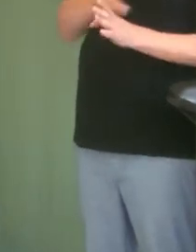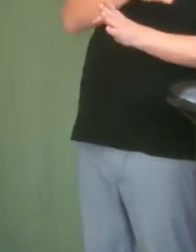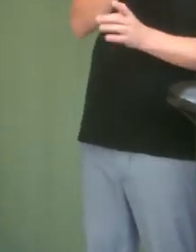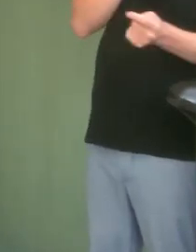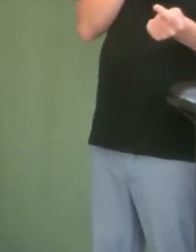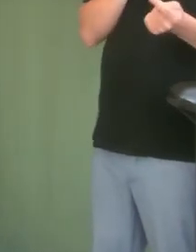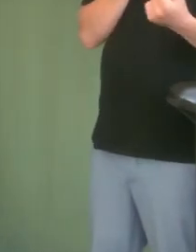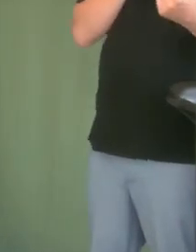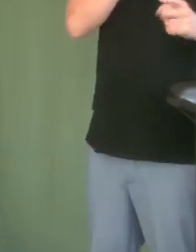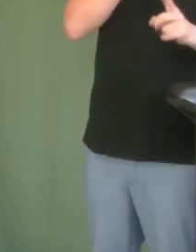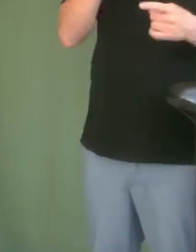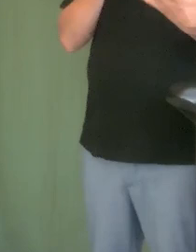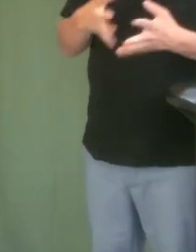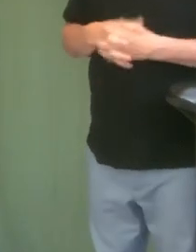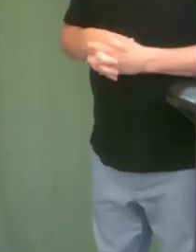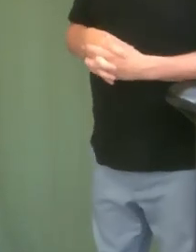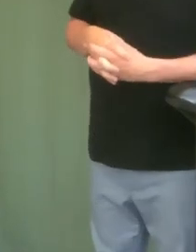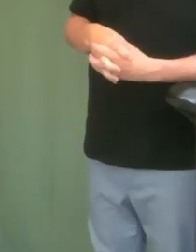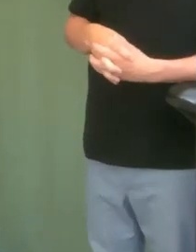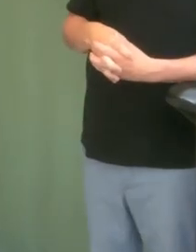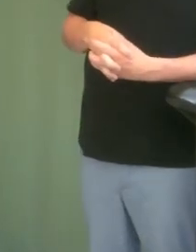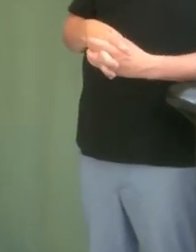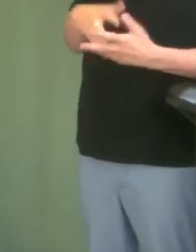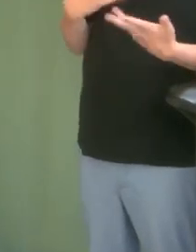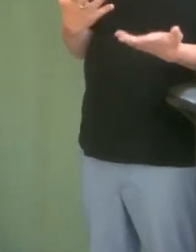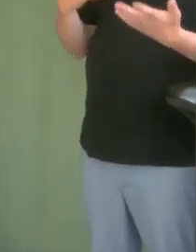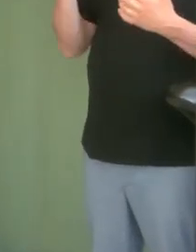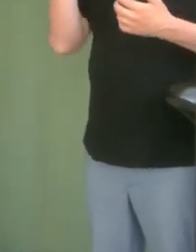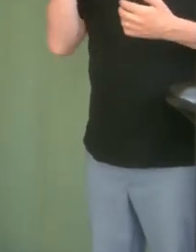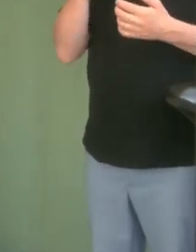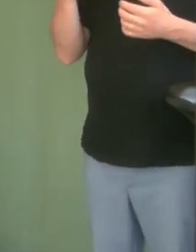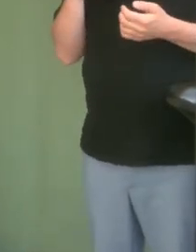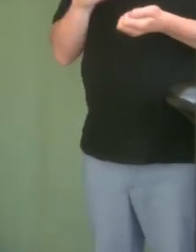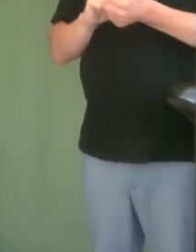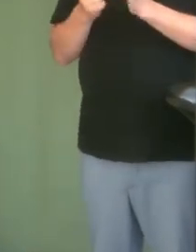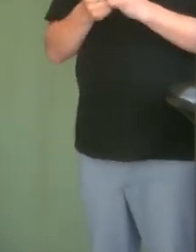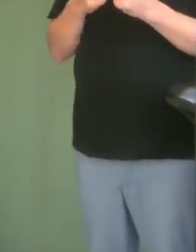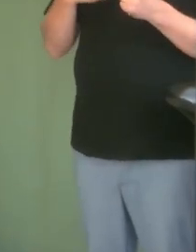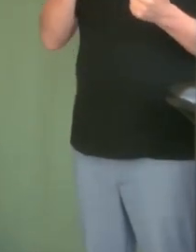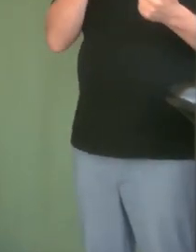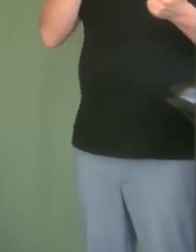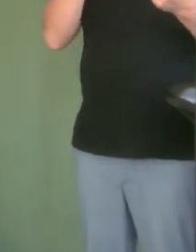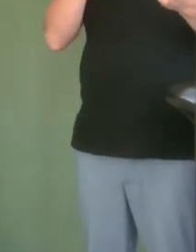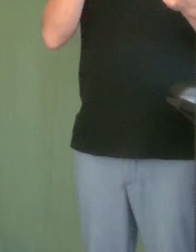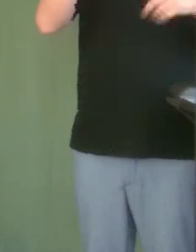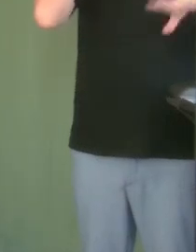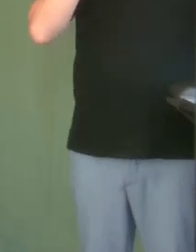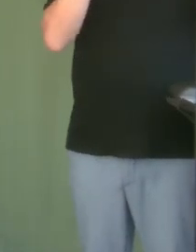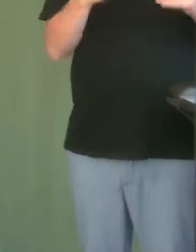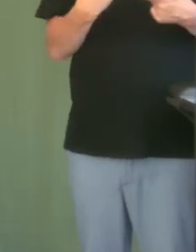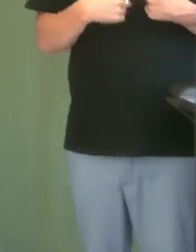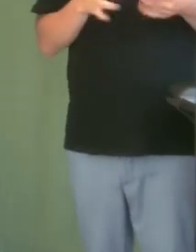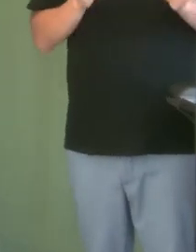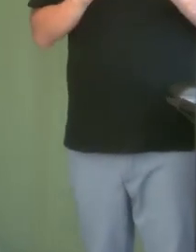vi politiker verkligen behöver lära känna ännu mer. Den här tillämpbarheten och inskränkningarna